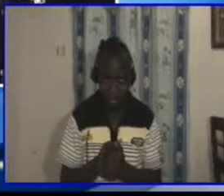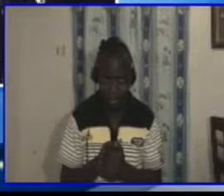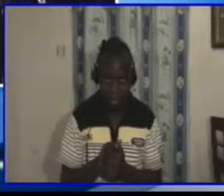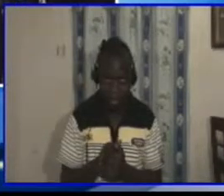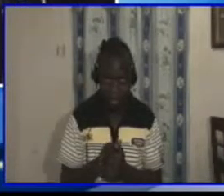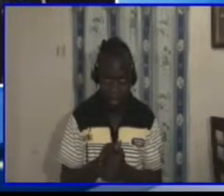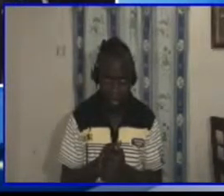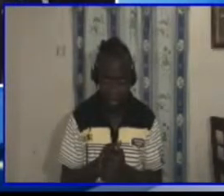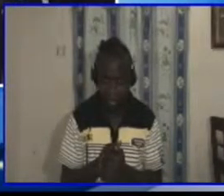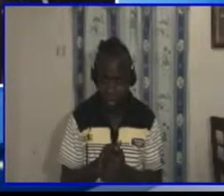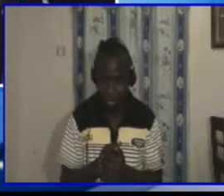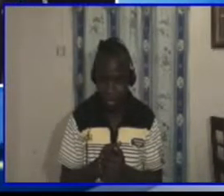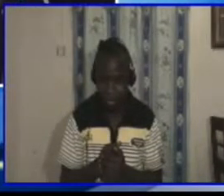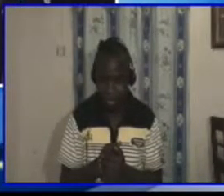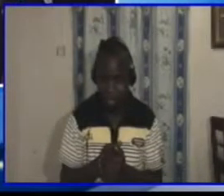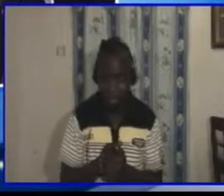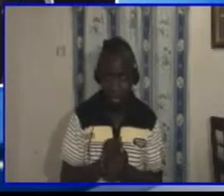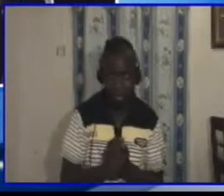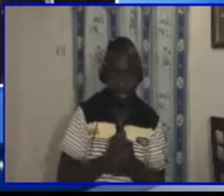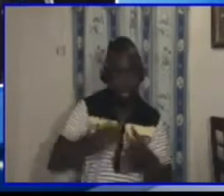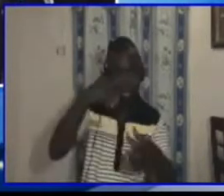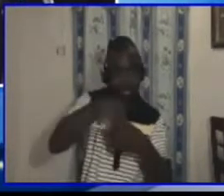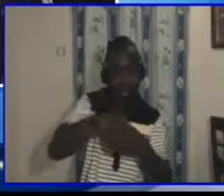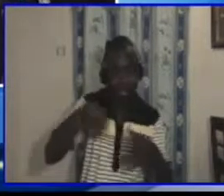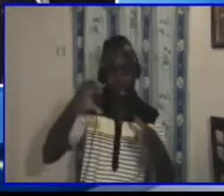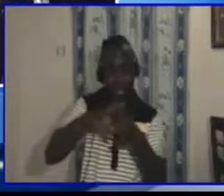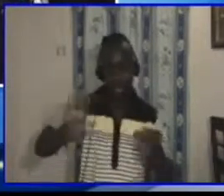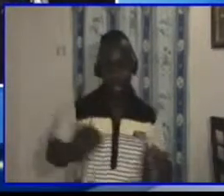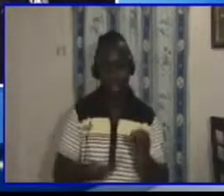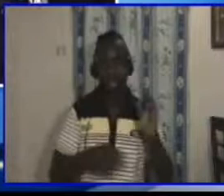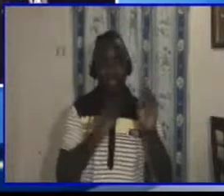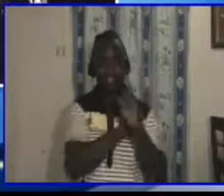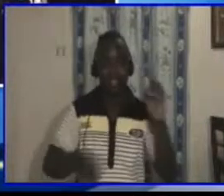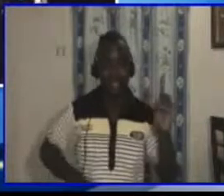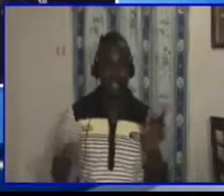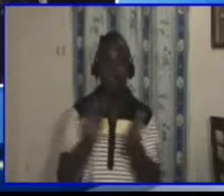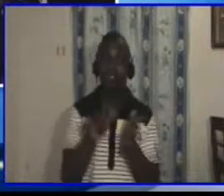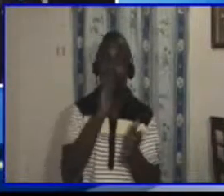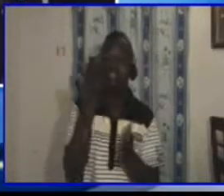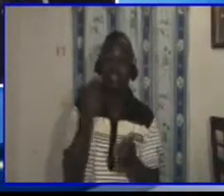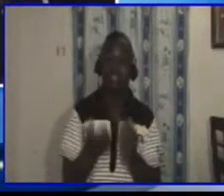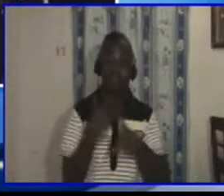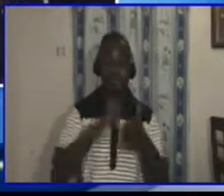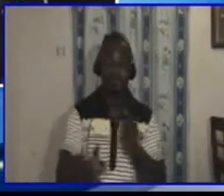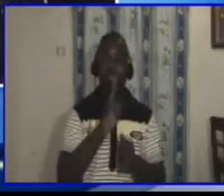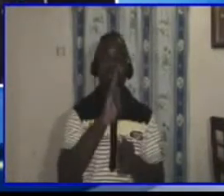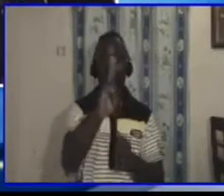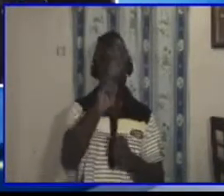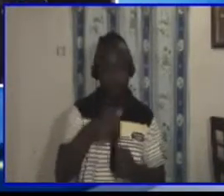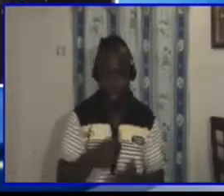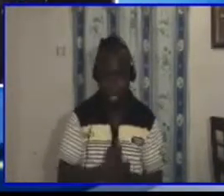l'ascensione in cielo del nostro signore è stata una